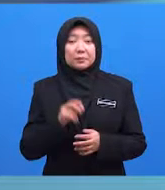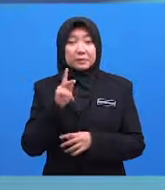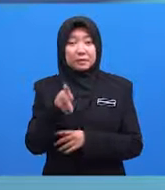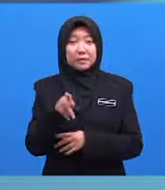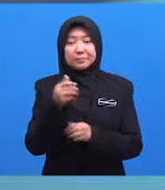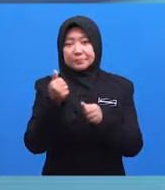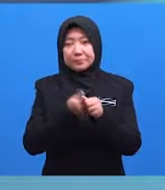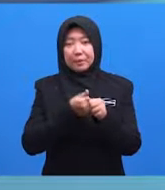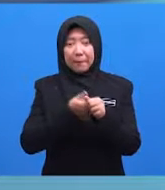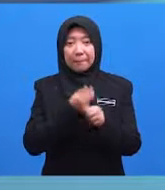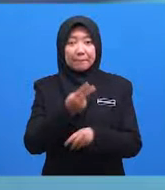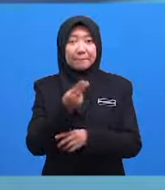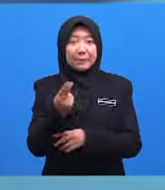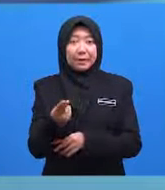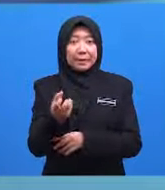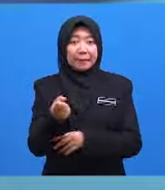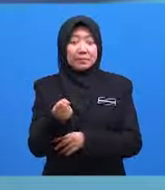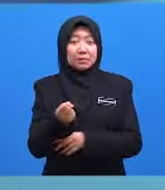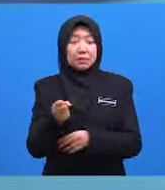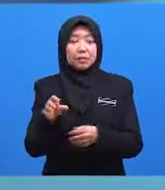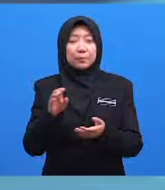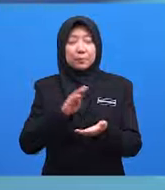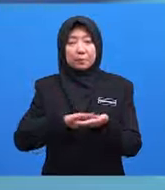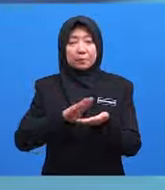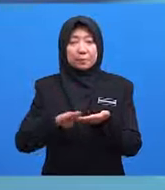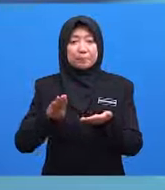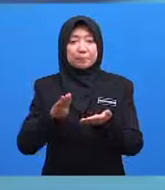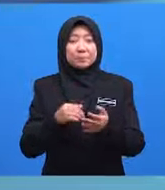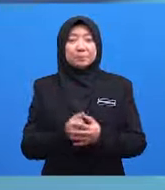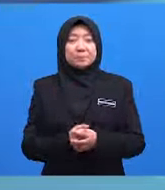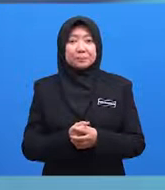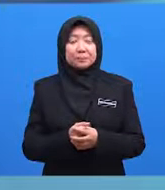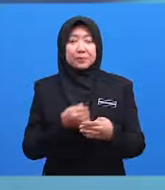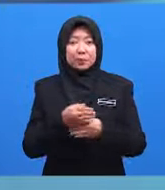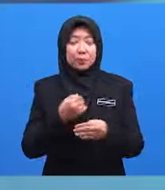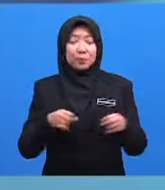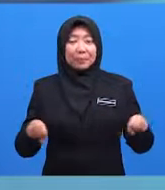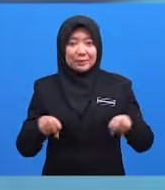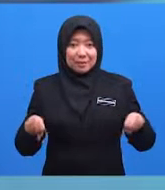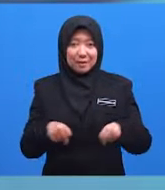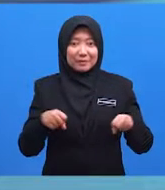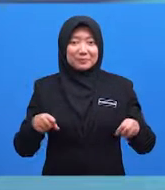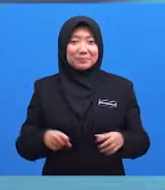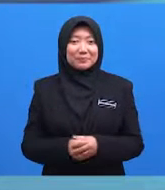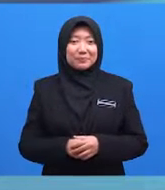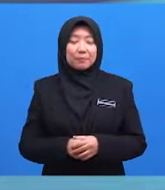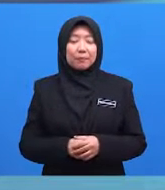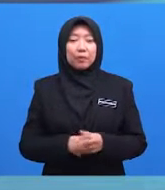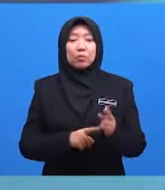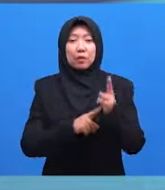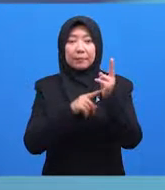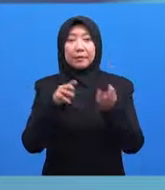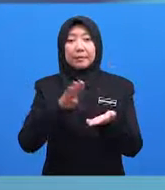Pastikan setiap bahan-bahan basah dicuci terlebih dahulu sebelum dimasak.